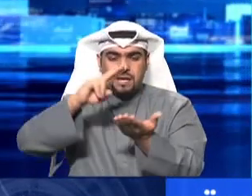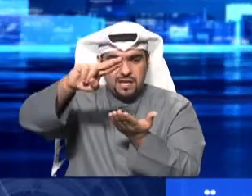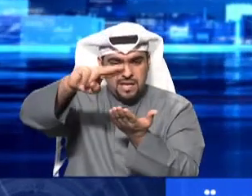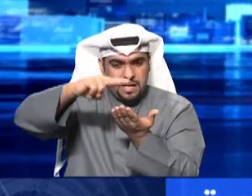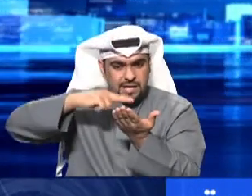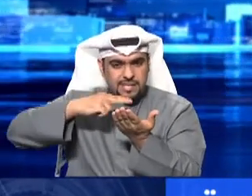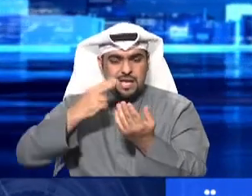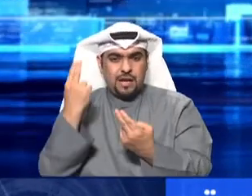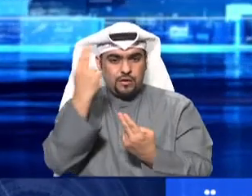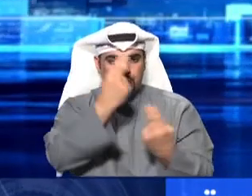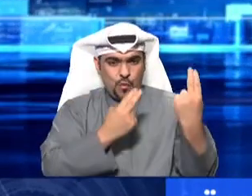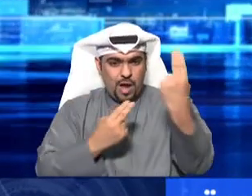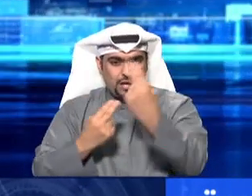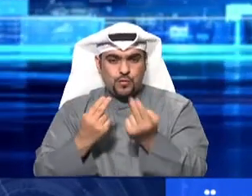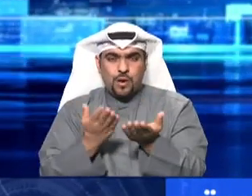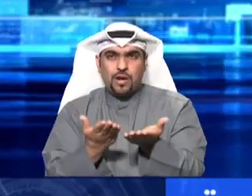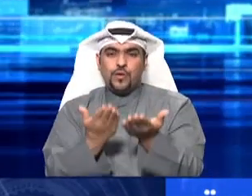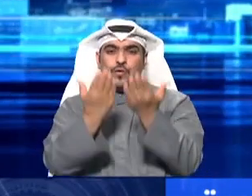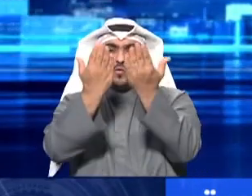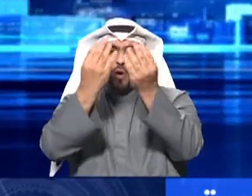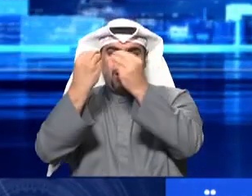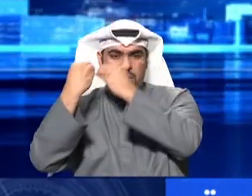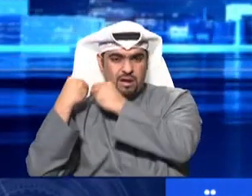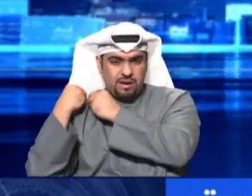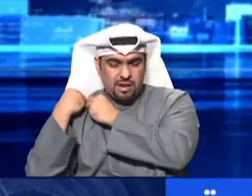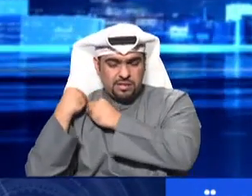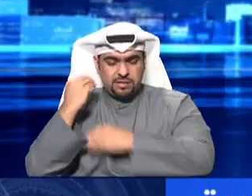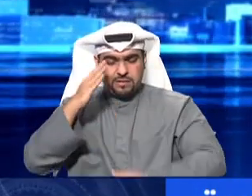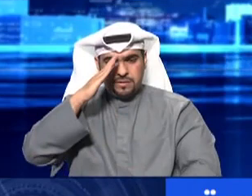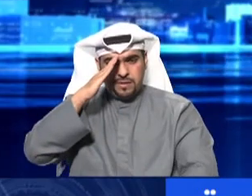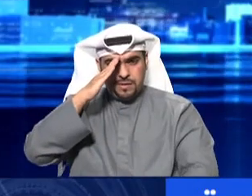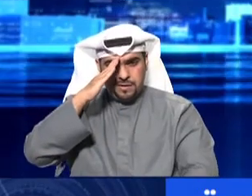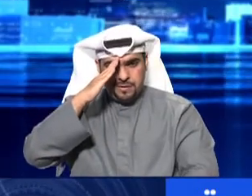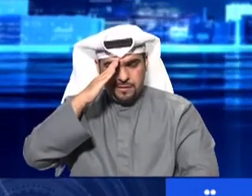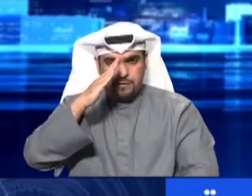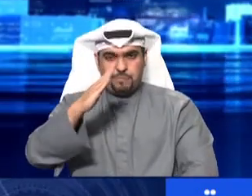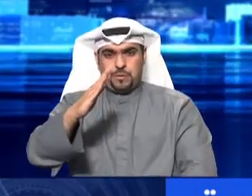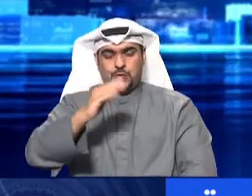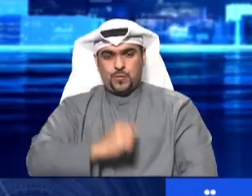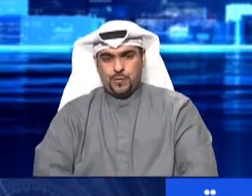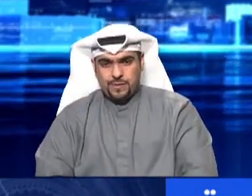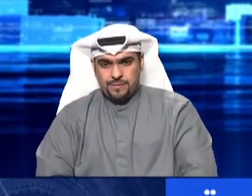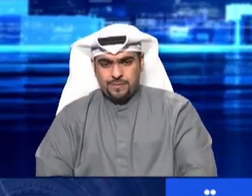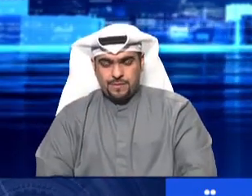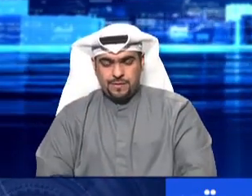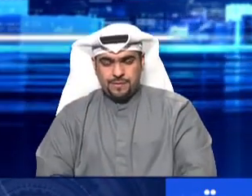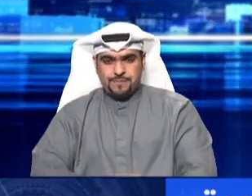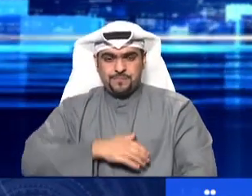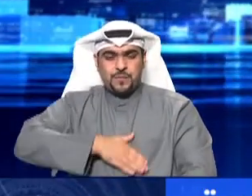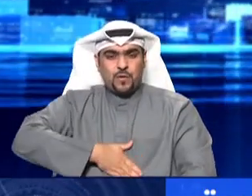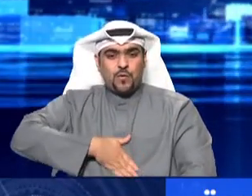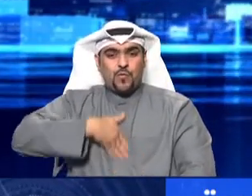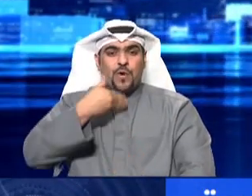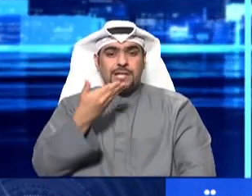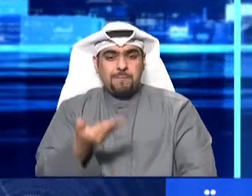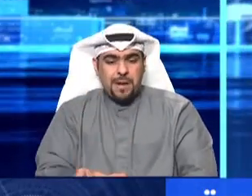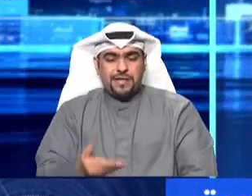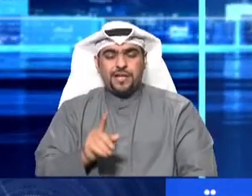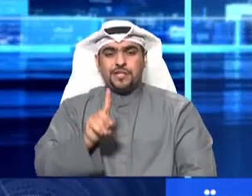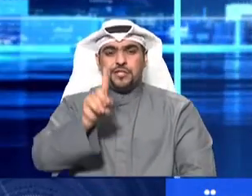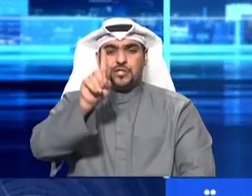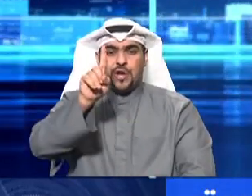ضمنها خالص شكره على ما عبر عنه أخوه فخامة الرئيس عبد الفتاح السيسي رئيس جمهورية مصر